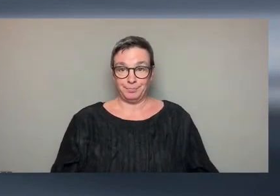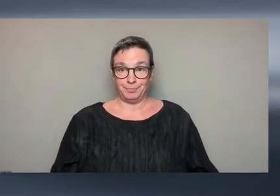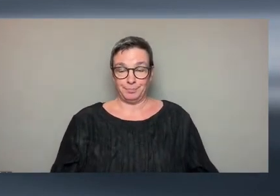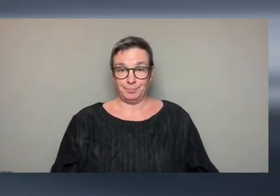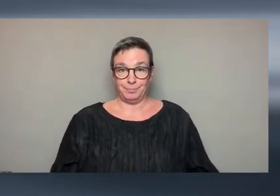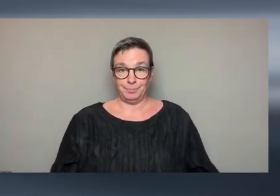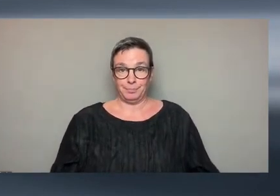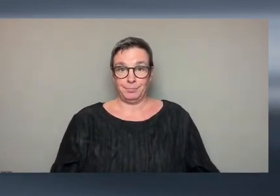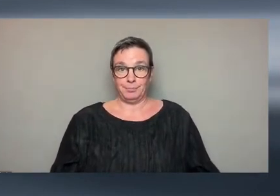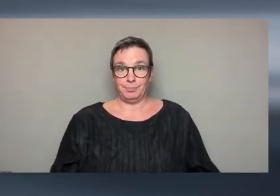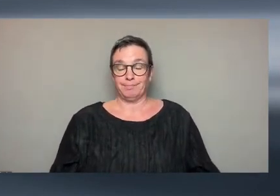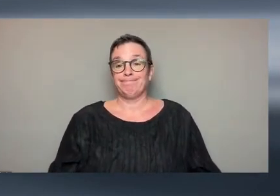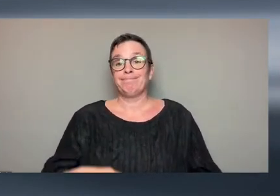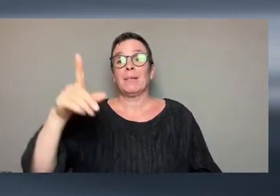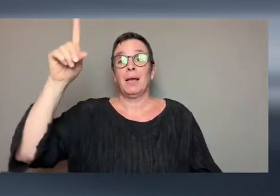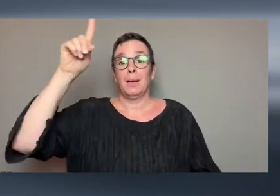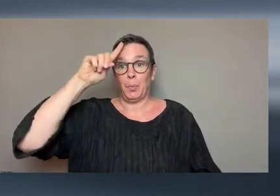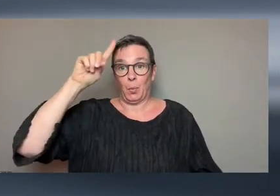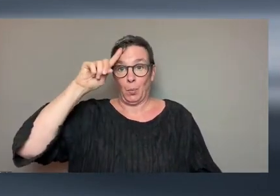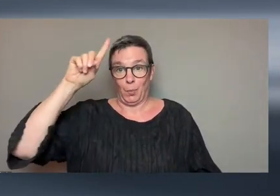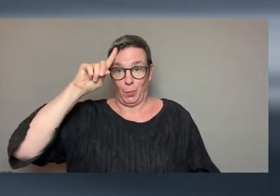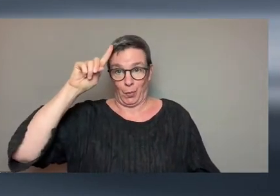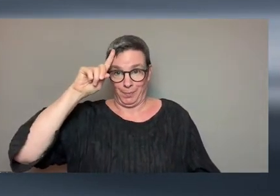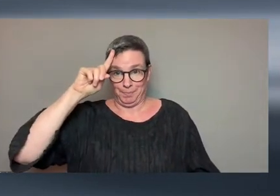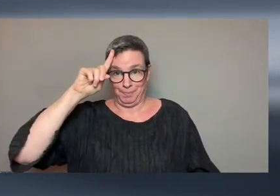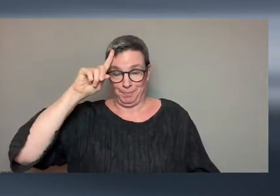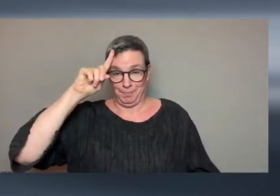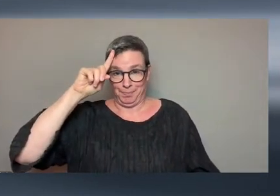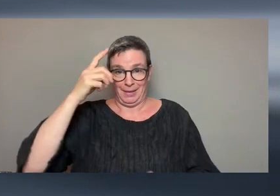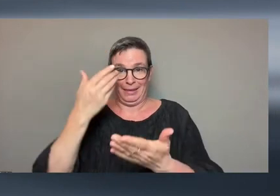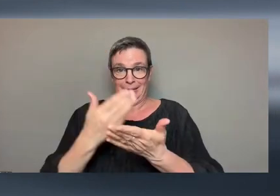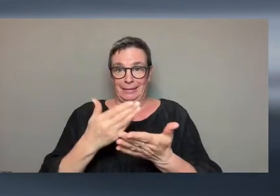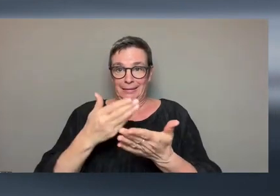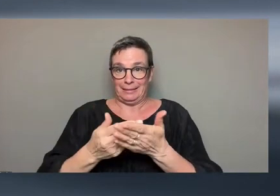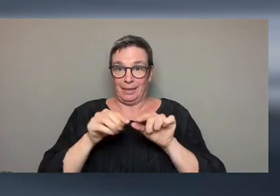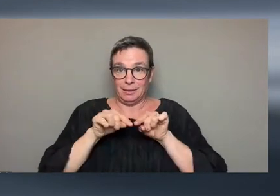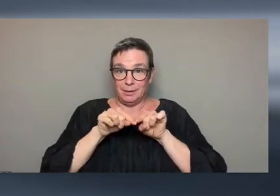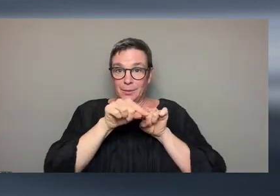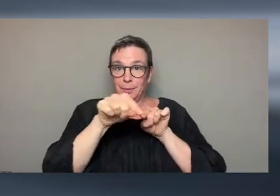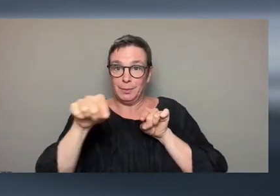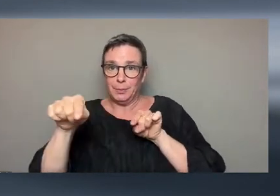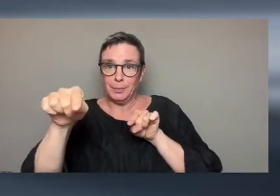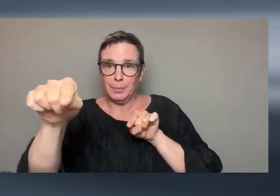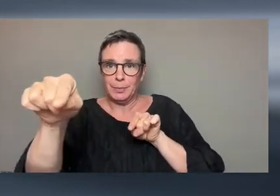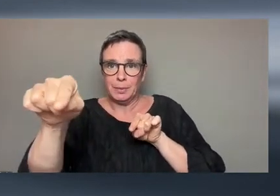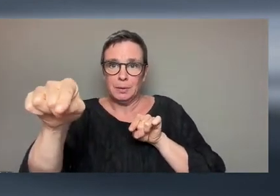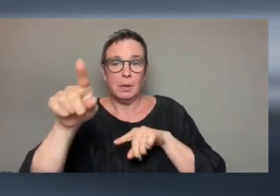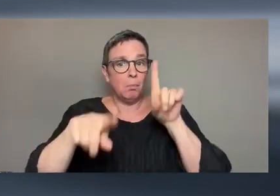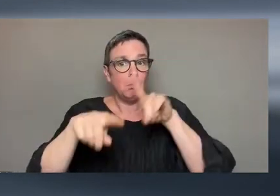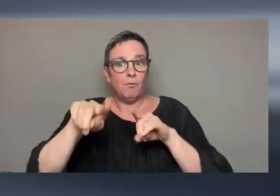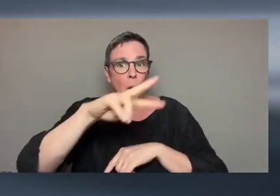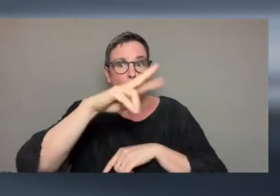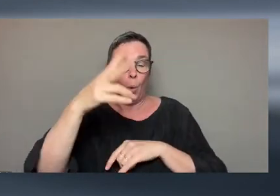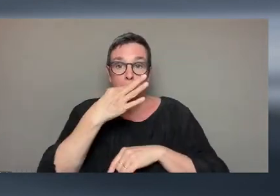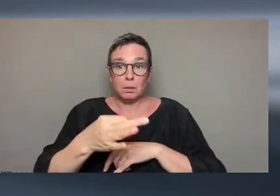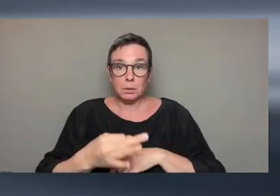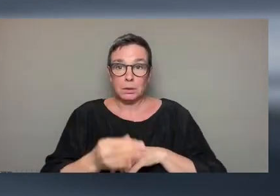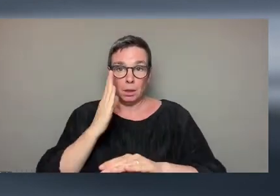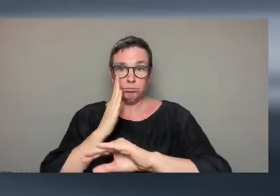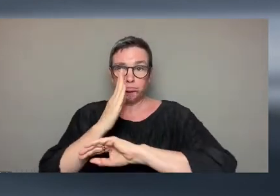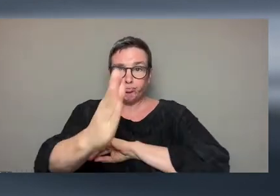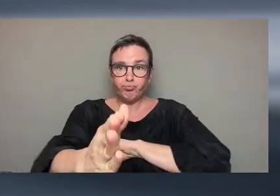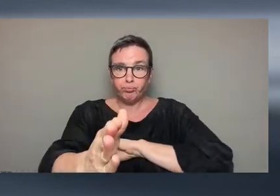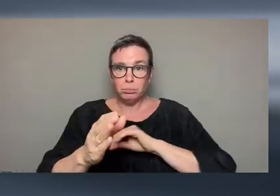Pour comprendre les raisons de ce tracé, alors que d'autres routeurs sur le marché vont simplement tirer une ligne droite au milieu de la